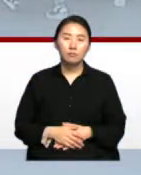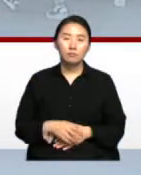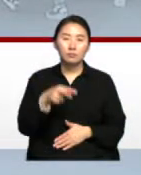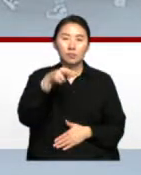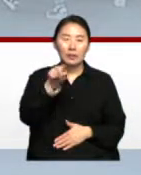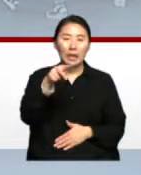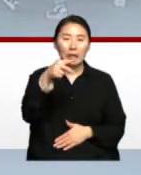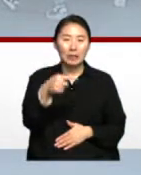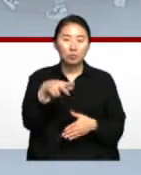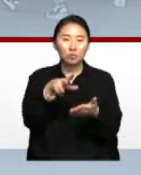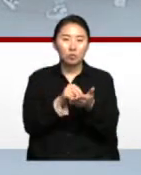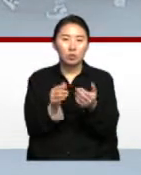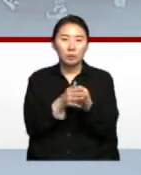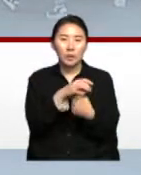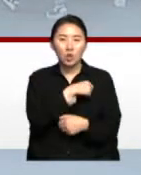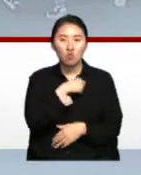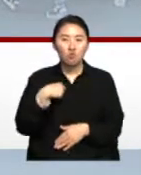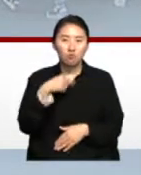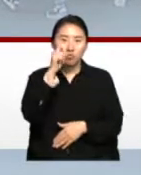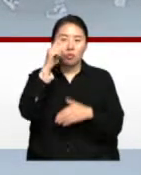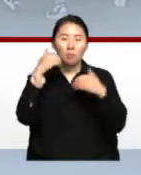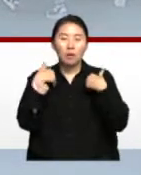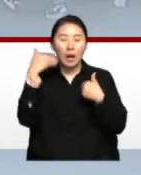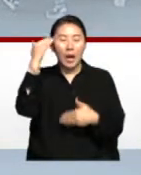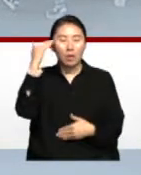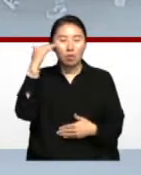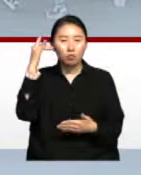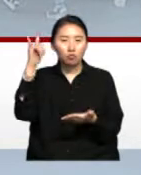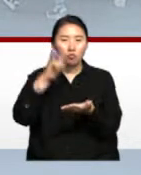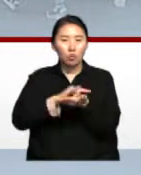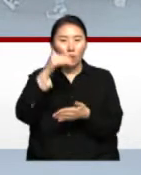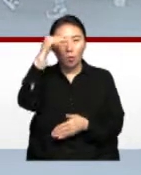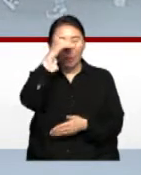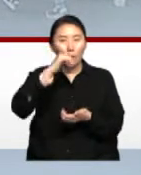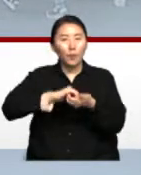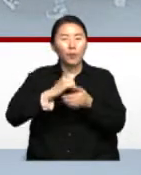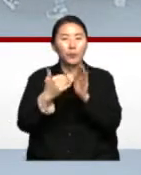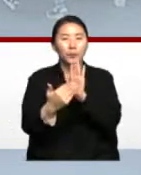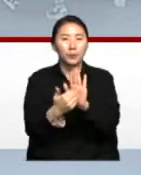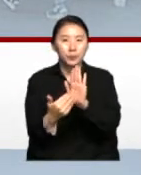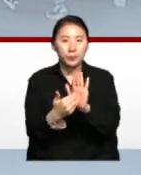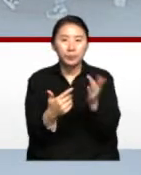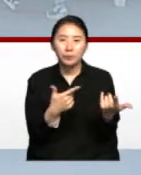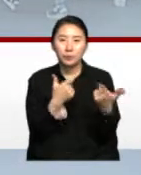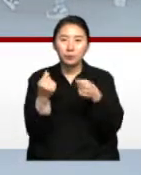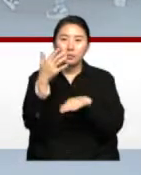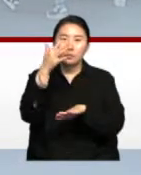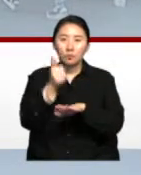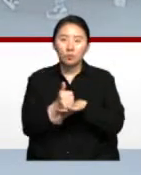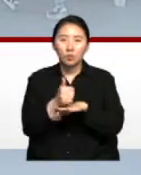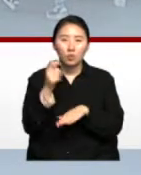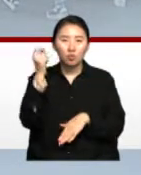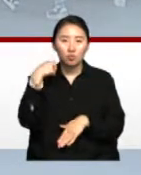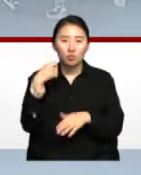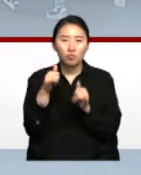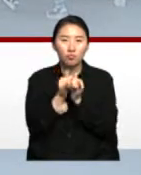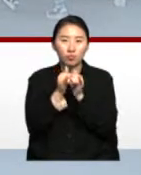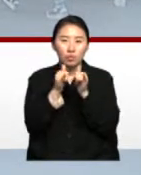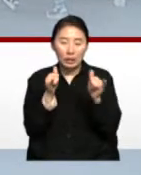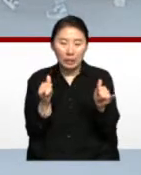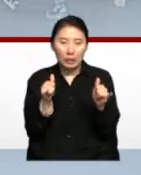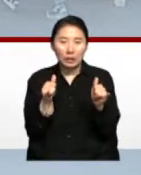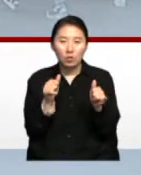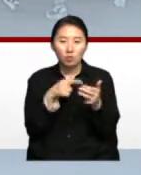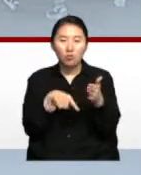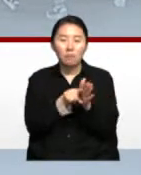사드 문제와 관련해 최근 중국 정부가 한국 관광을 제한하고 있죠. 이 같은 결과로 중국인 관광객 특수를 누리던